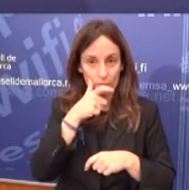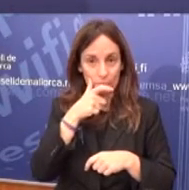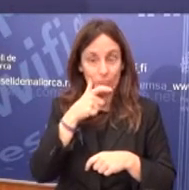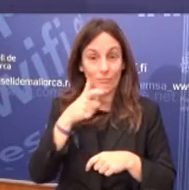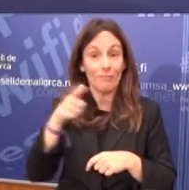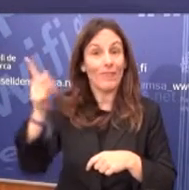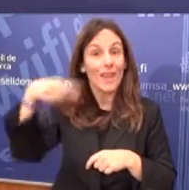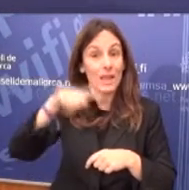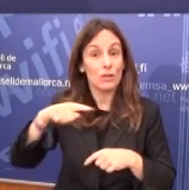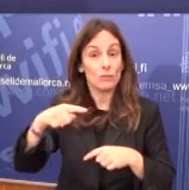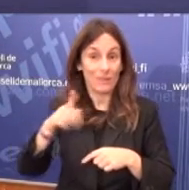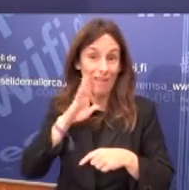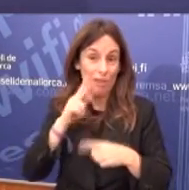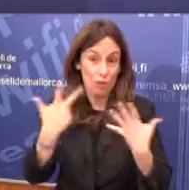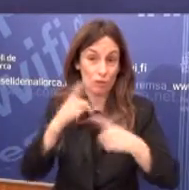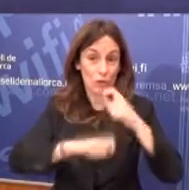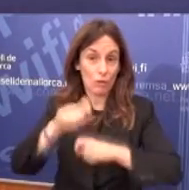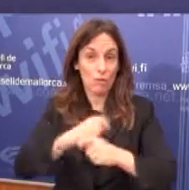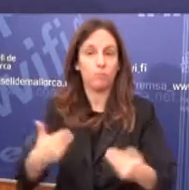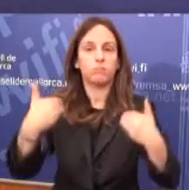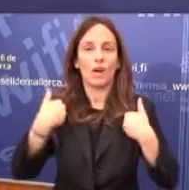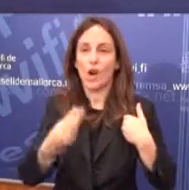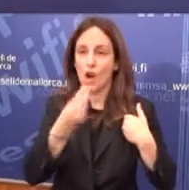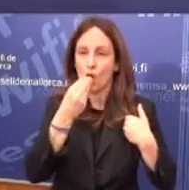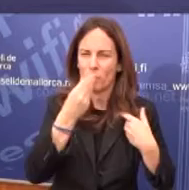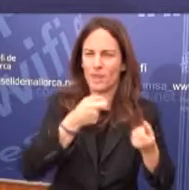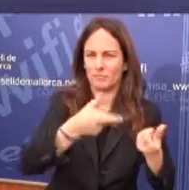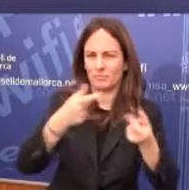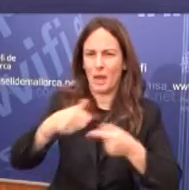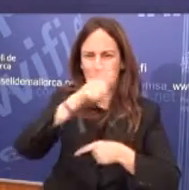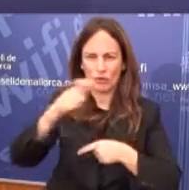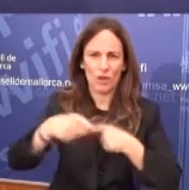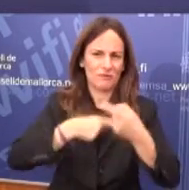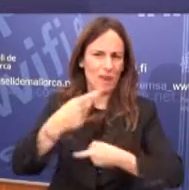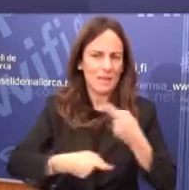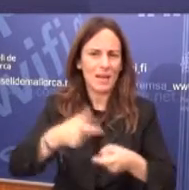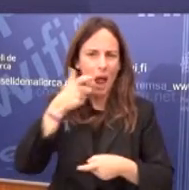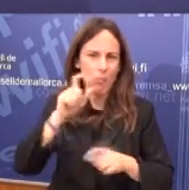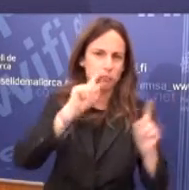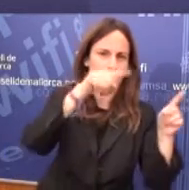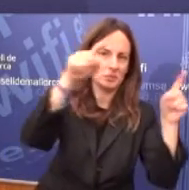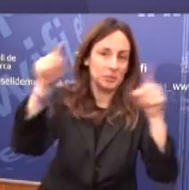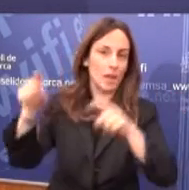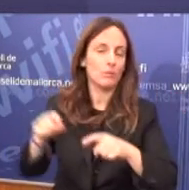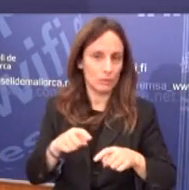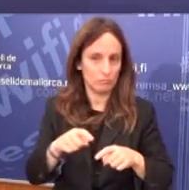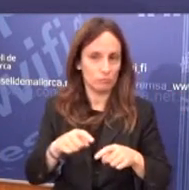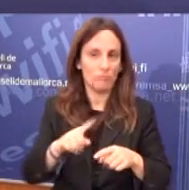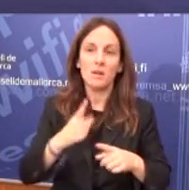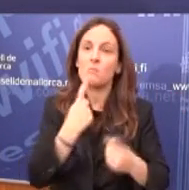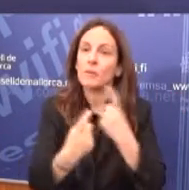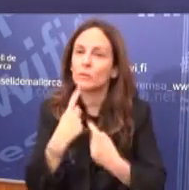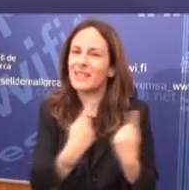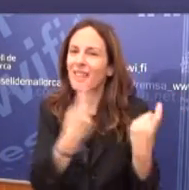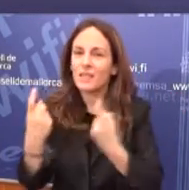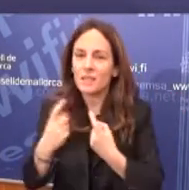han estat els encarregats de distribuir els aliments entre les persones i famílies de cada localitat i